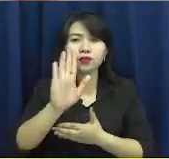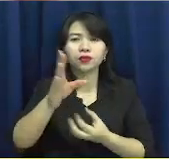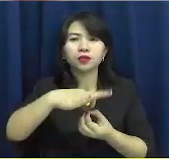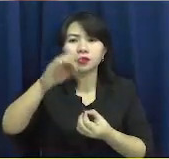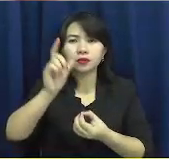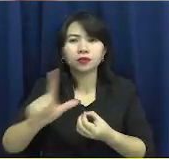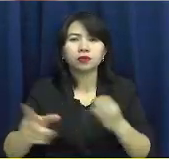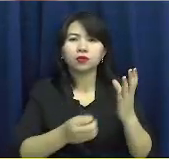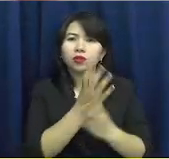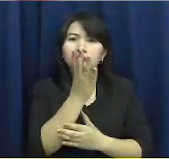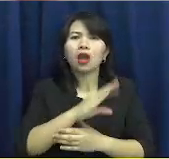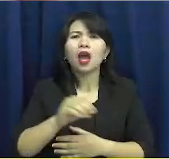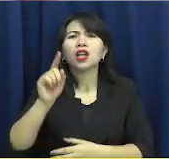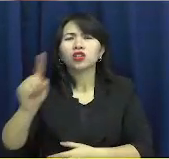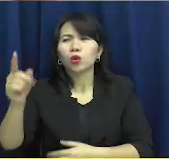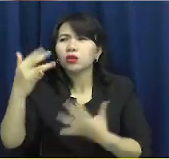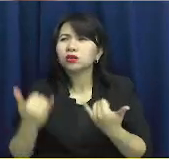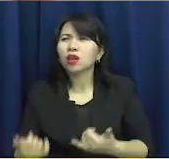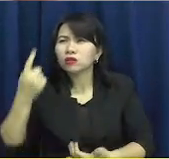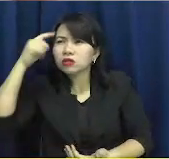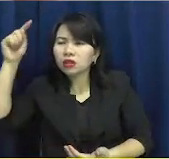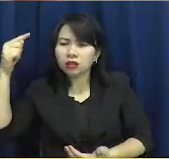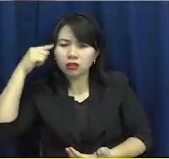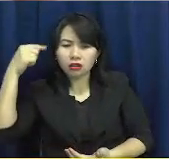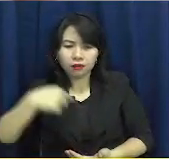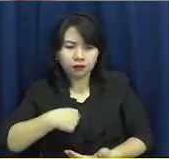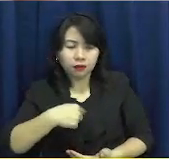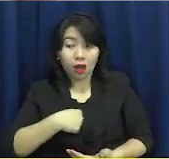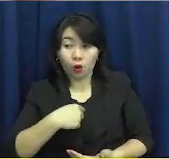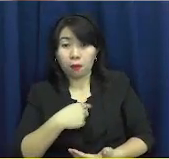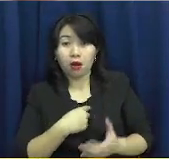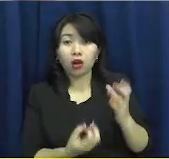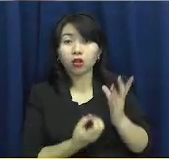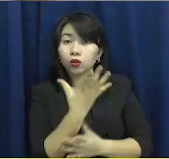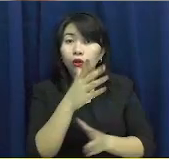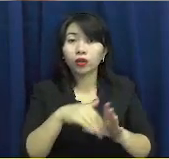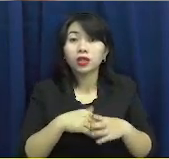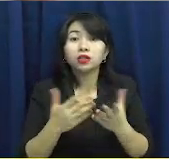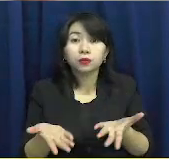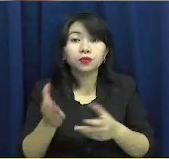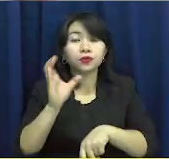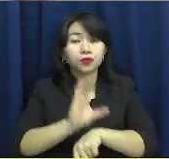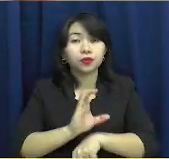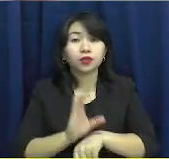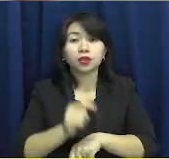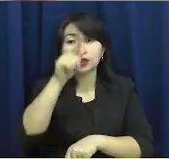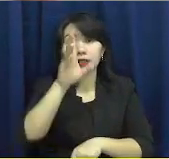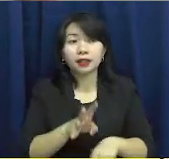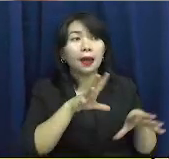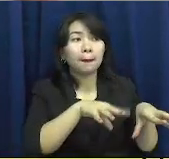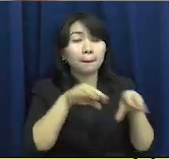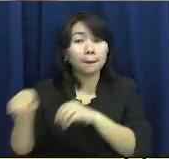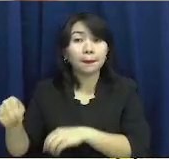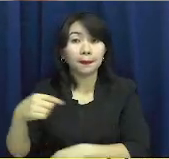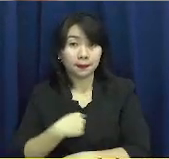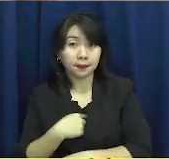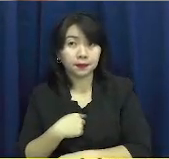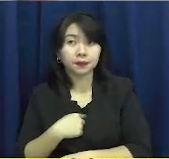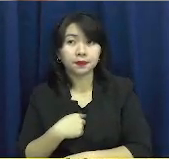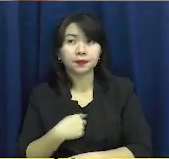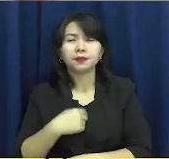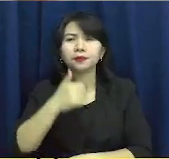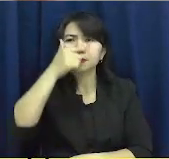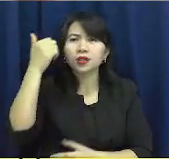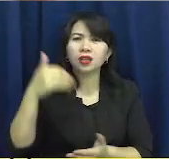will check, am I growing sa simbahan na inilagay ako ng Diyos? Yeah. Yan ang pinakamaganda sa lahat. Kasi ulitin ko po, huwag po